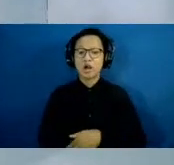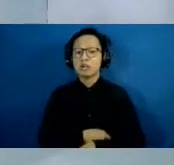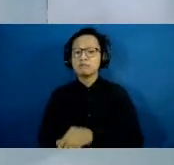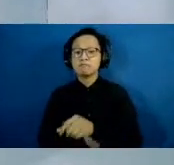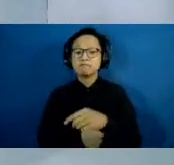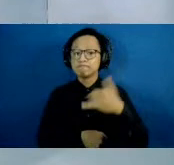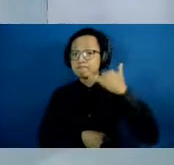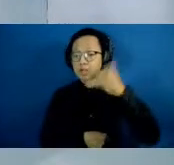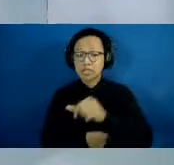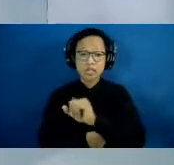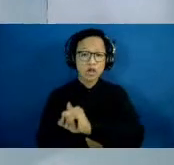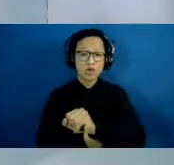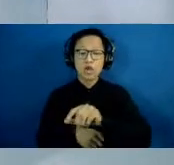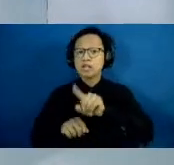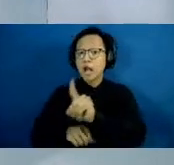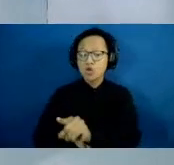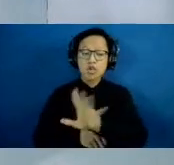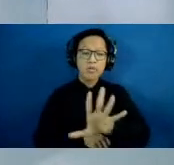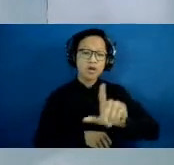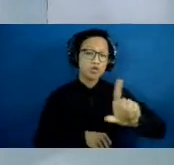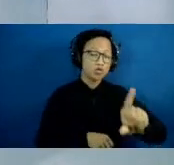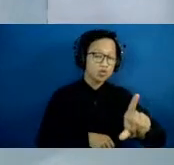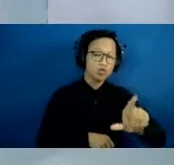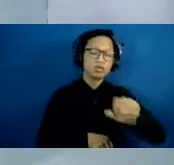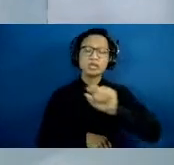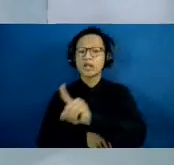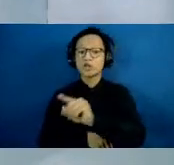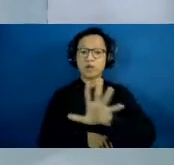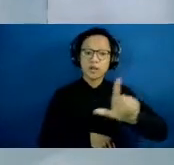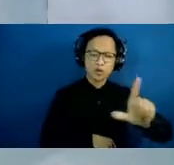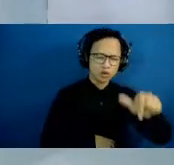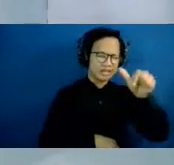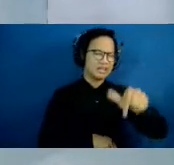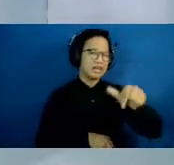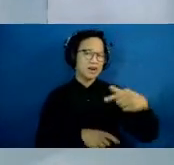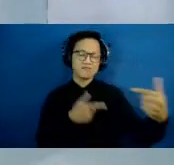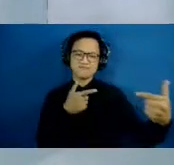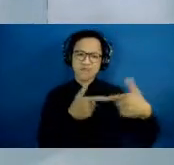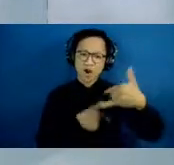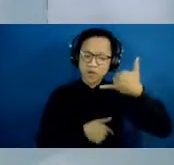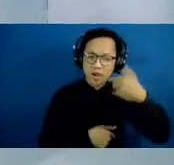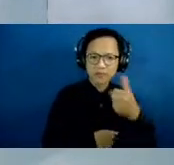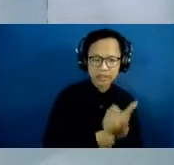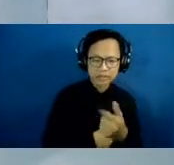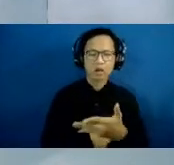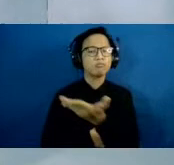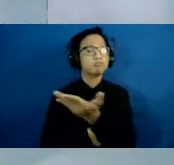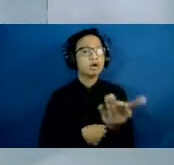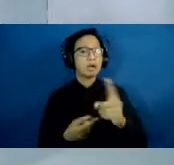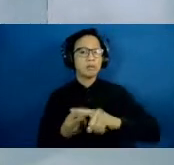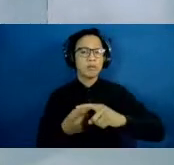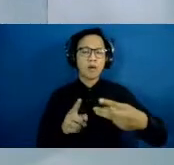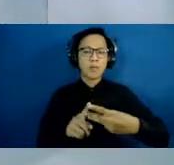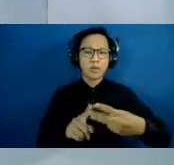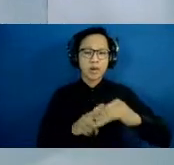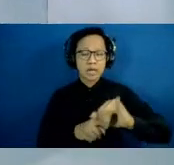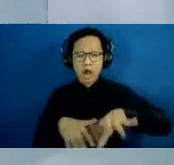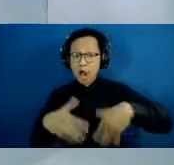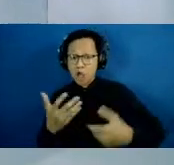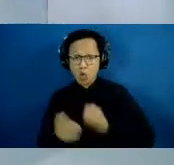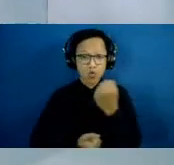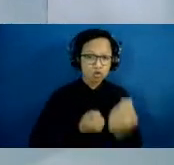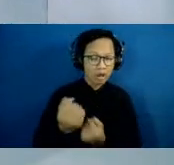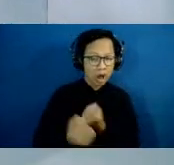081-157-157-157. Nah ini cara-cara praktis yang bisa dilakukan oleh kawan-kawan BBI ataupun seluruh para pelaku usaha di